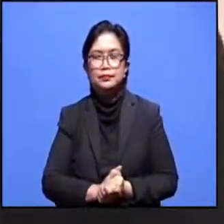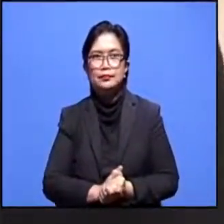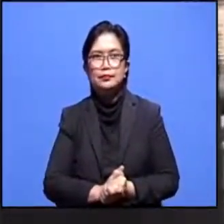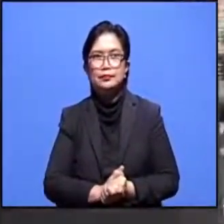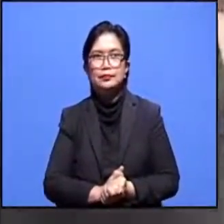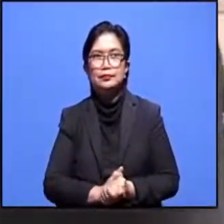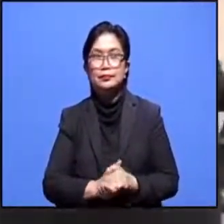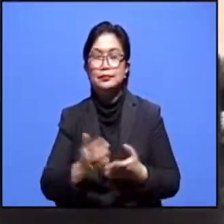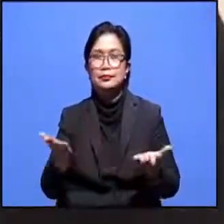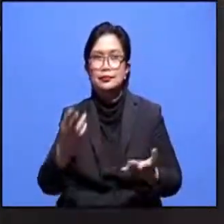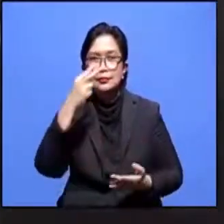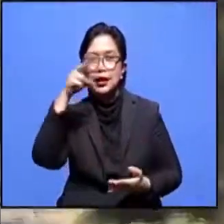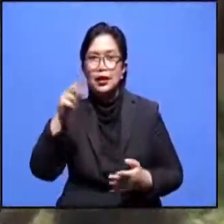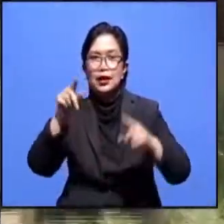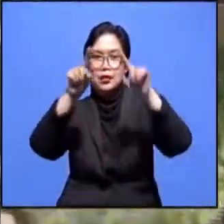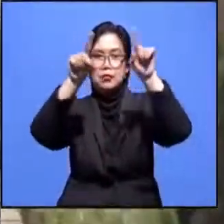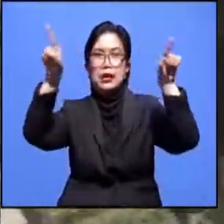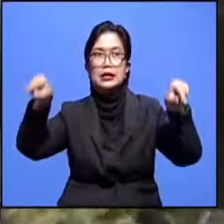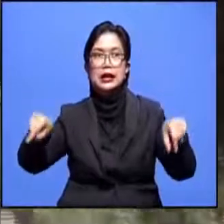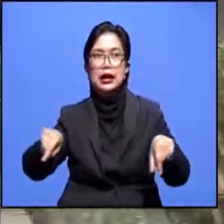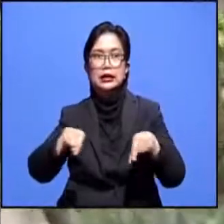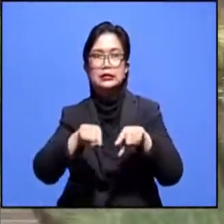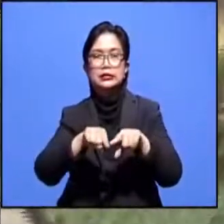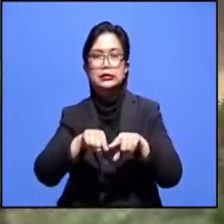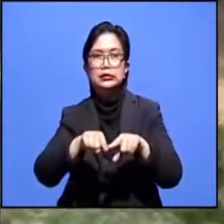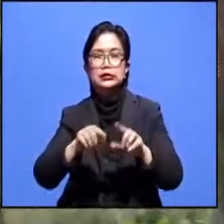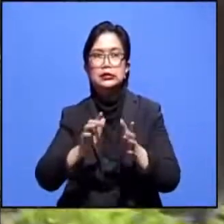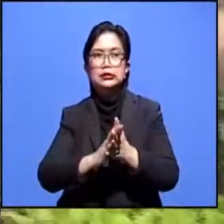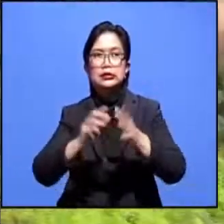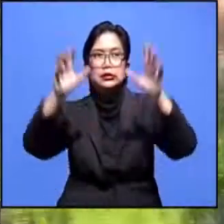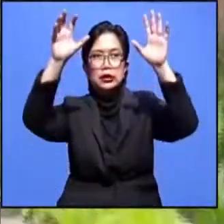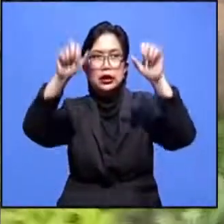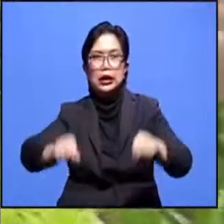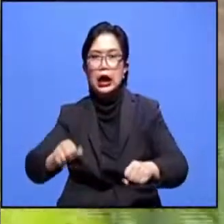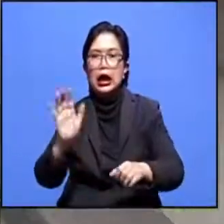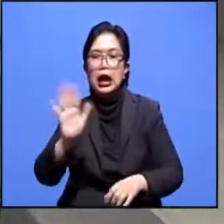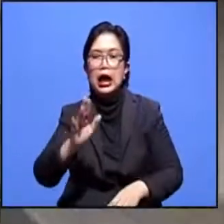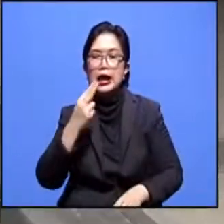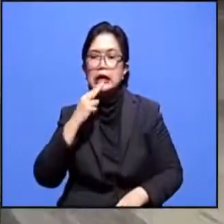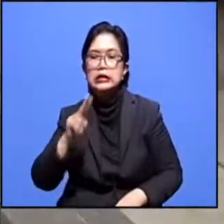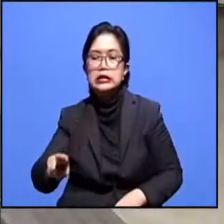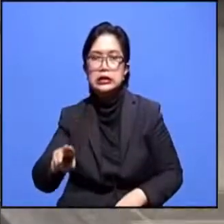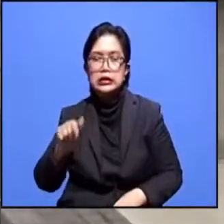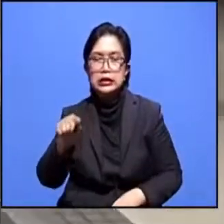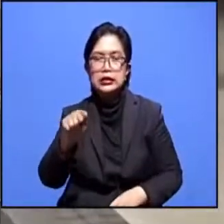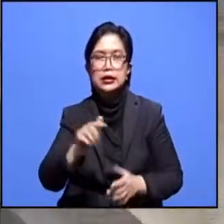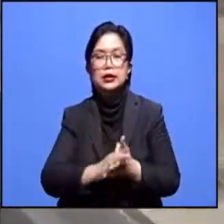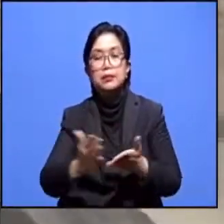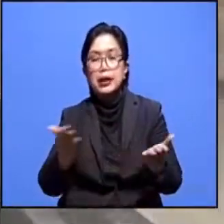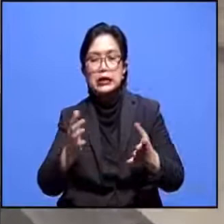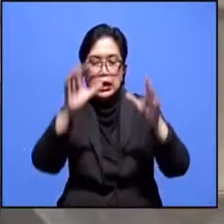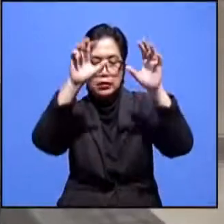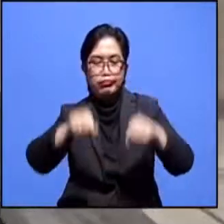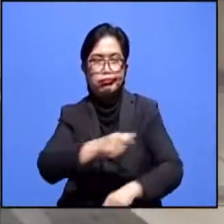Tidak ada yang istimewa dalam pencopotan baliho di ibu kota. Setiap bulan, baliho tanpa izin atau habis izin pasangnya memang kerap